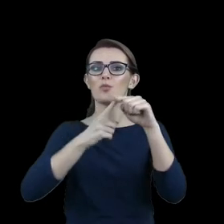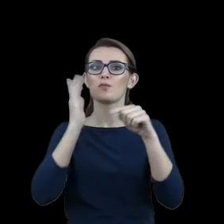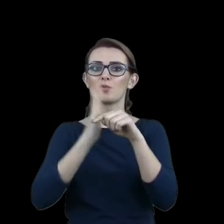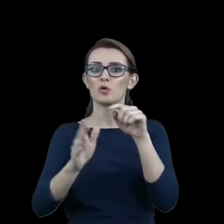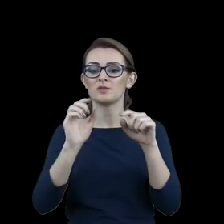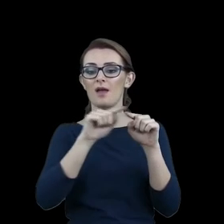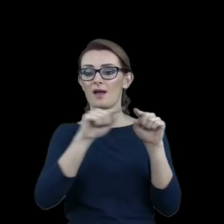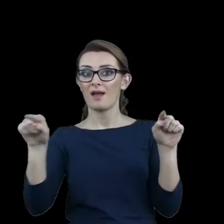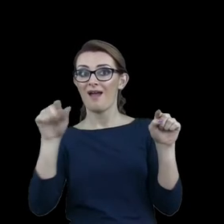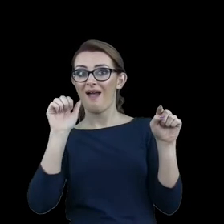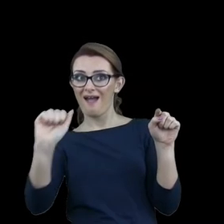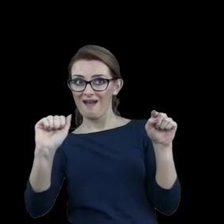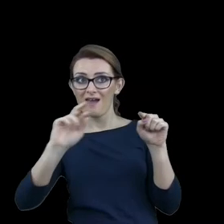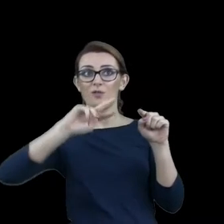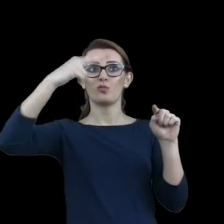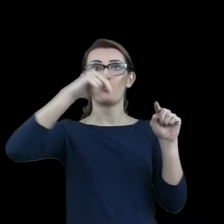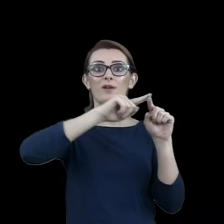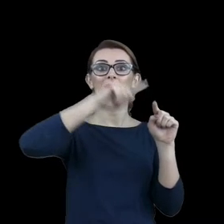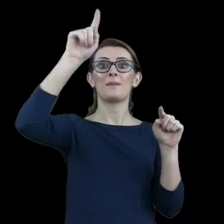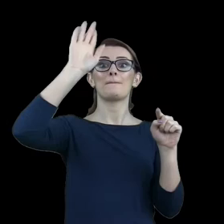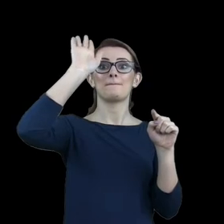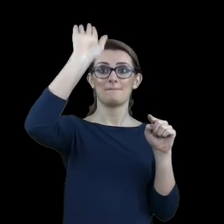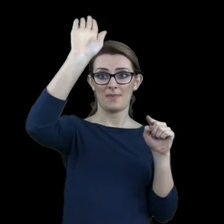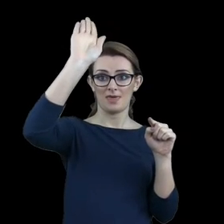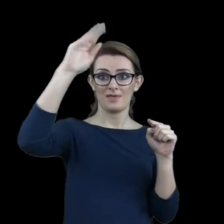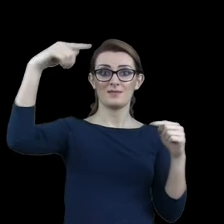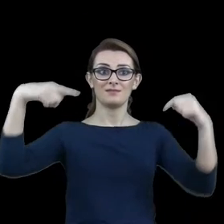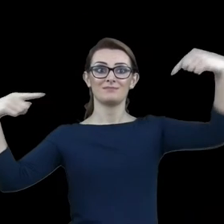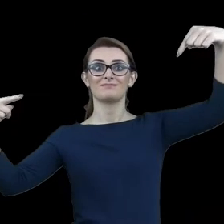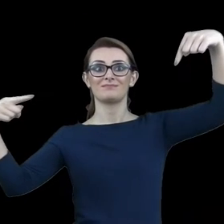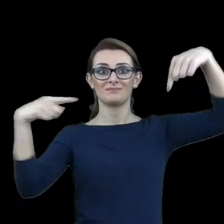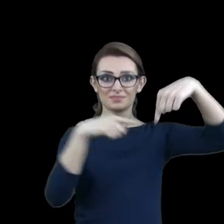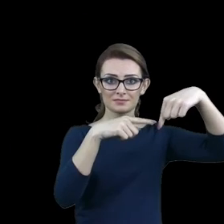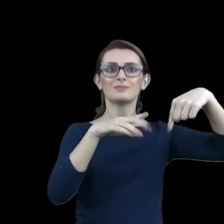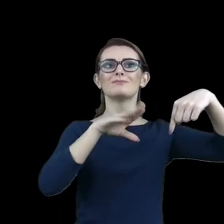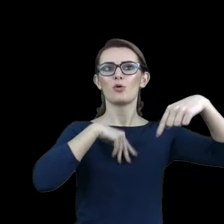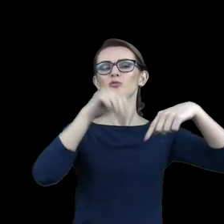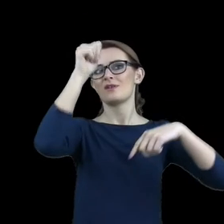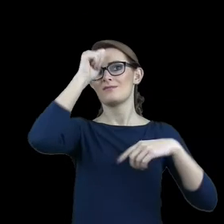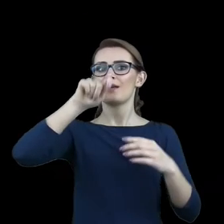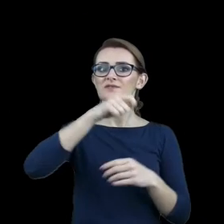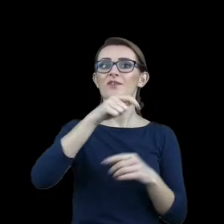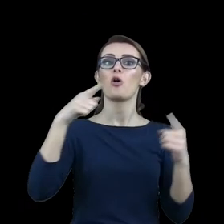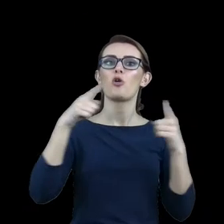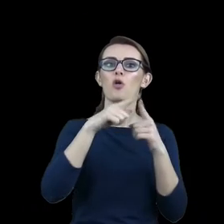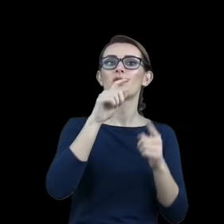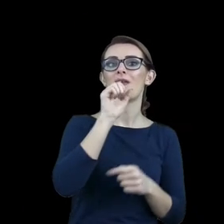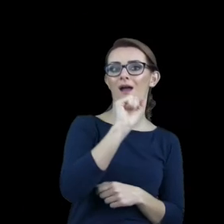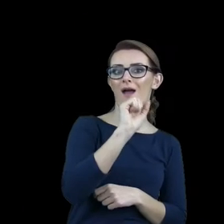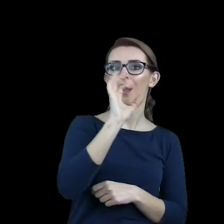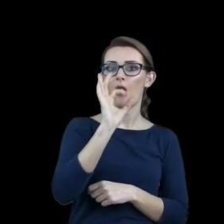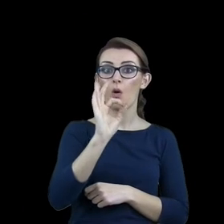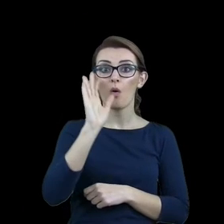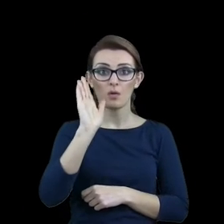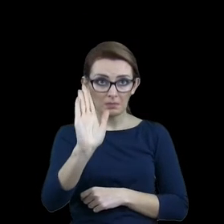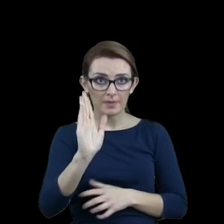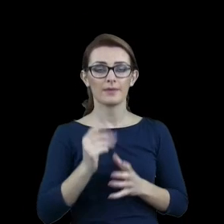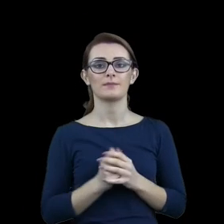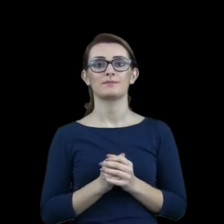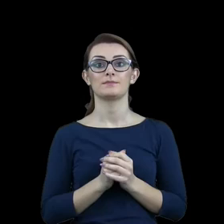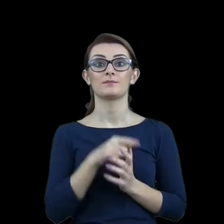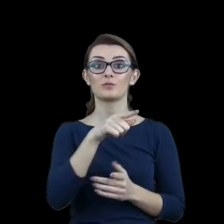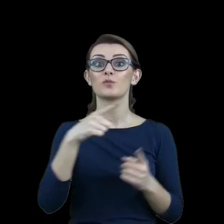Tutaj jakiś punkt na tej jednej półprostej nazwę A, a punkt na tej drugiej półprostej nazwę B. Wtedy ten